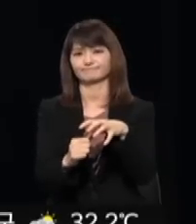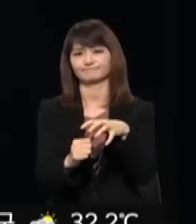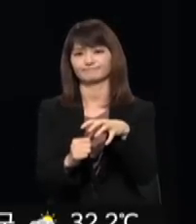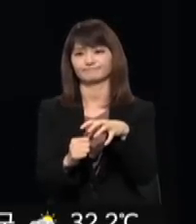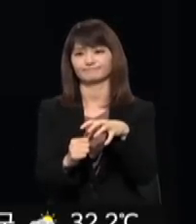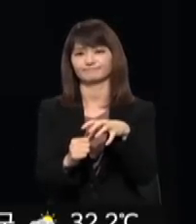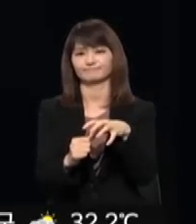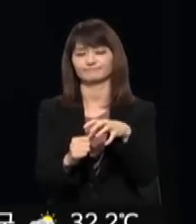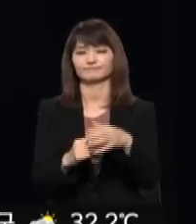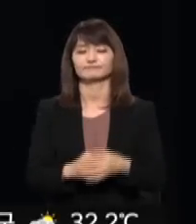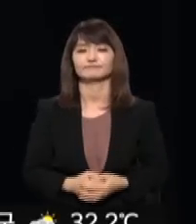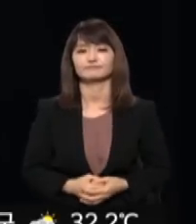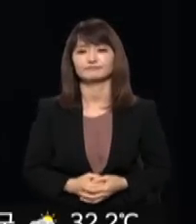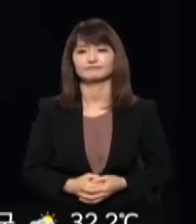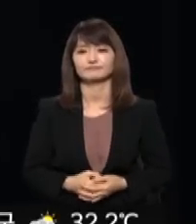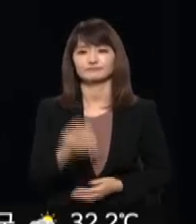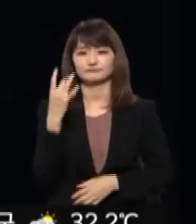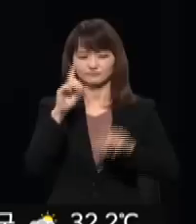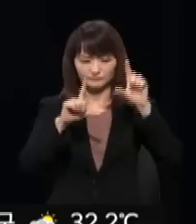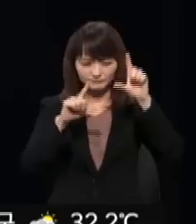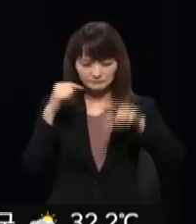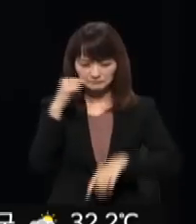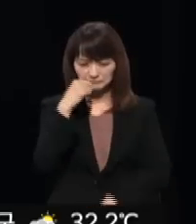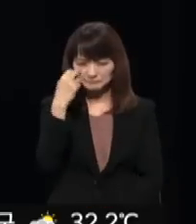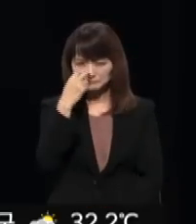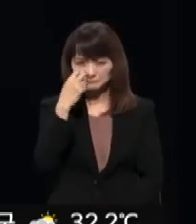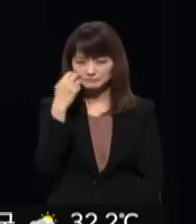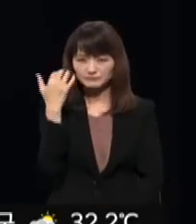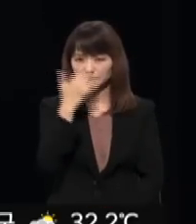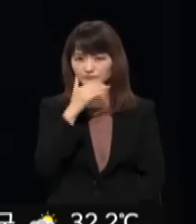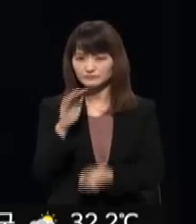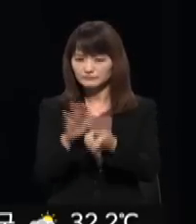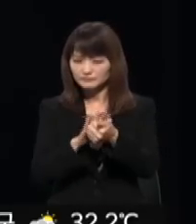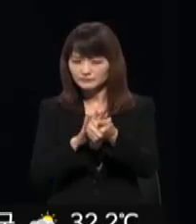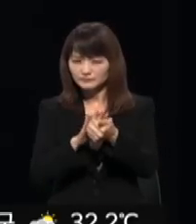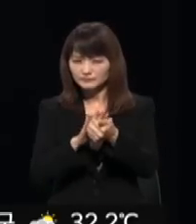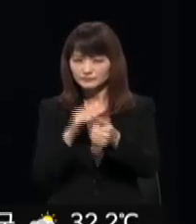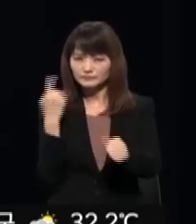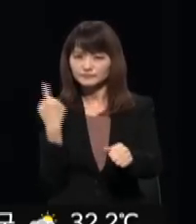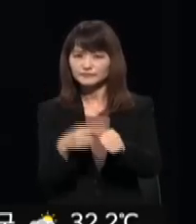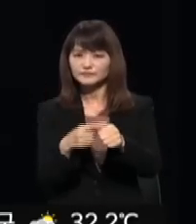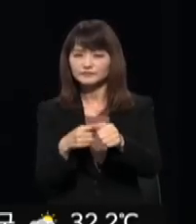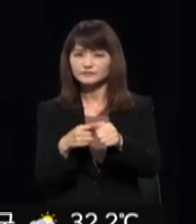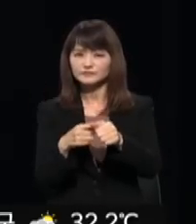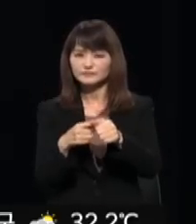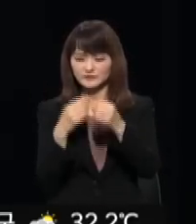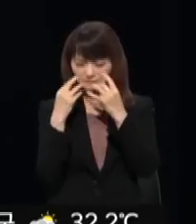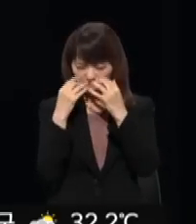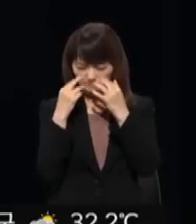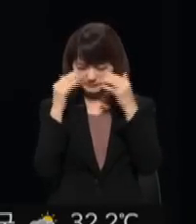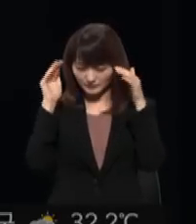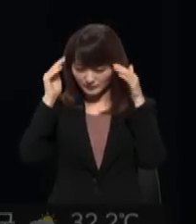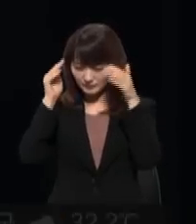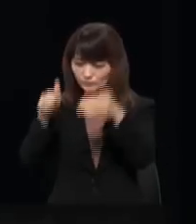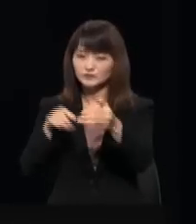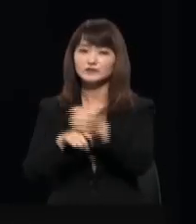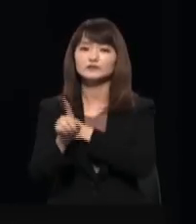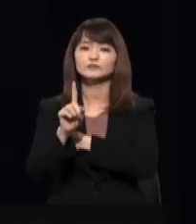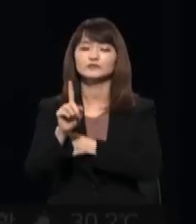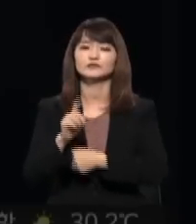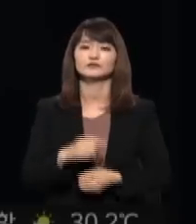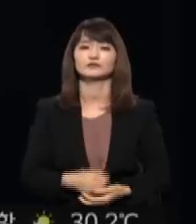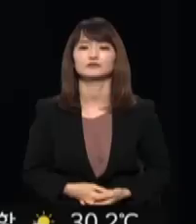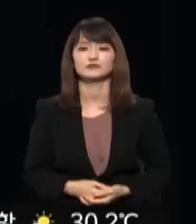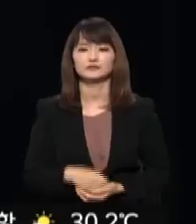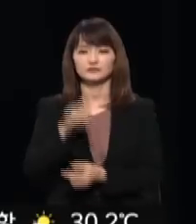얘기에 대해서 행복님 본질을 따져봐야 된다 성상납을 문제 삼아야지 왜 쓸데없는 것에 집중합니까라고 해서